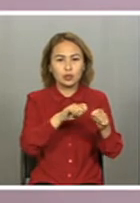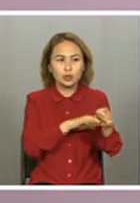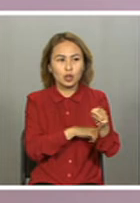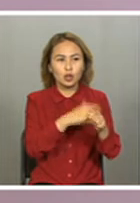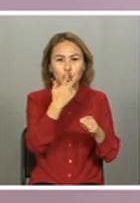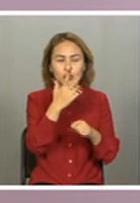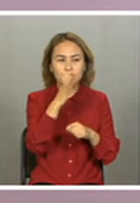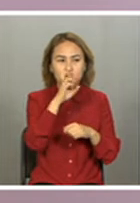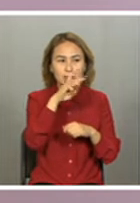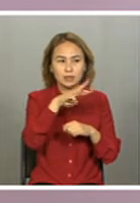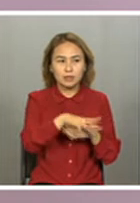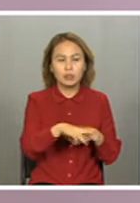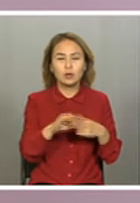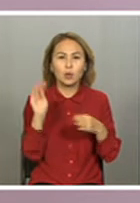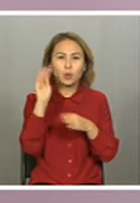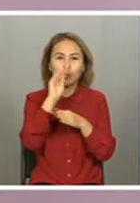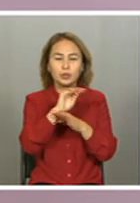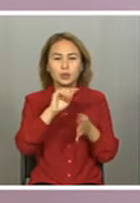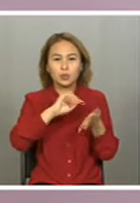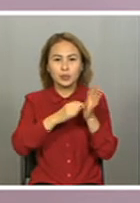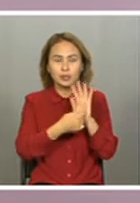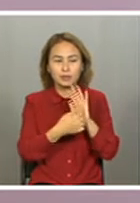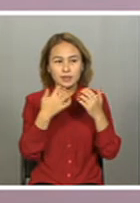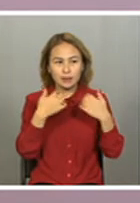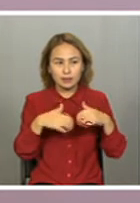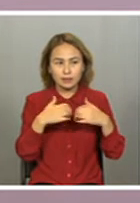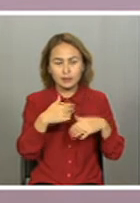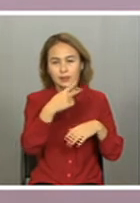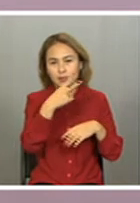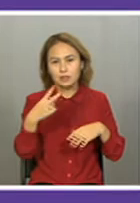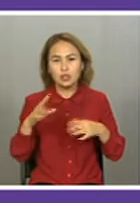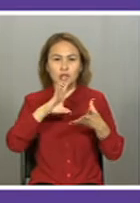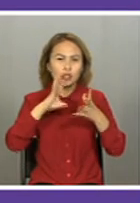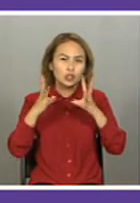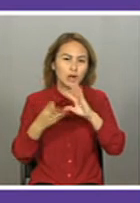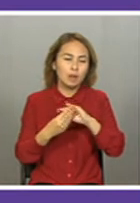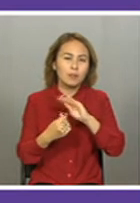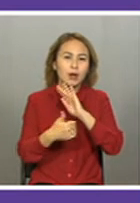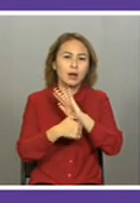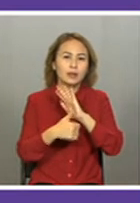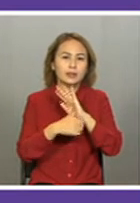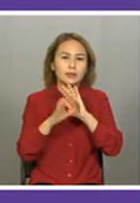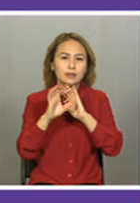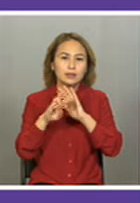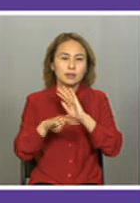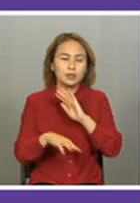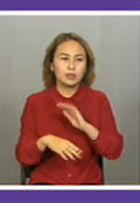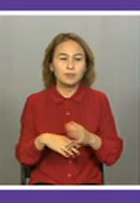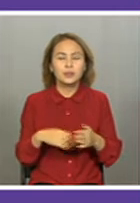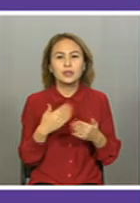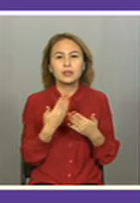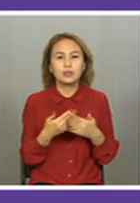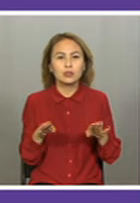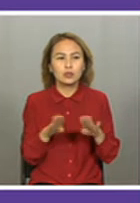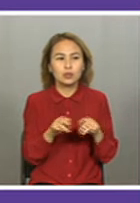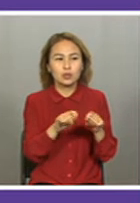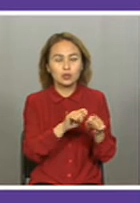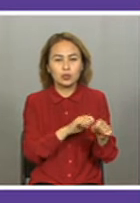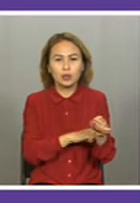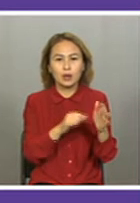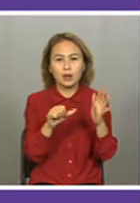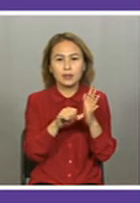сантиметрді үлестердің санына көбейтсек, жалпы кесіндінің ұзындығы шығады. Демек, кесіндінің ұзындығы